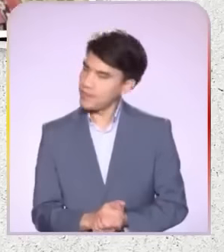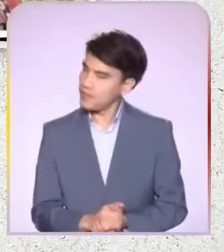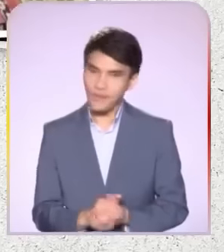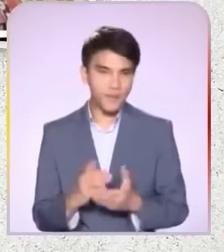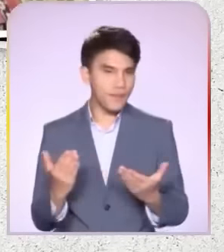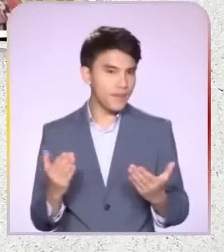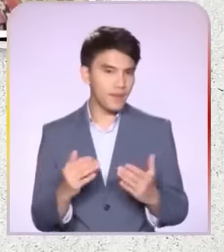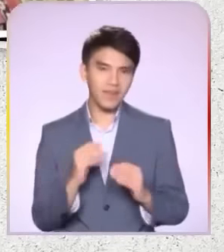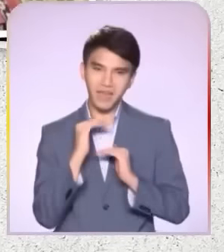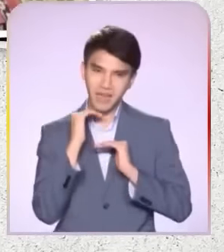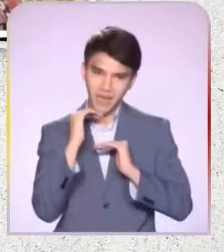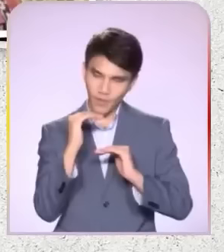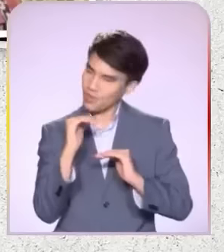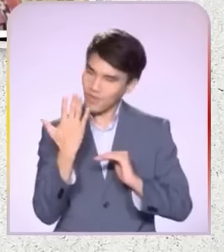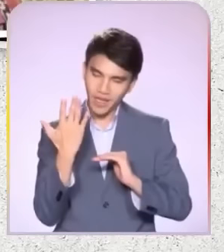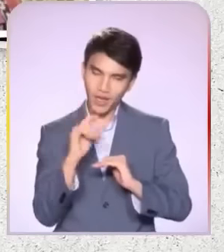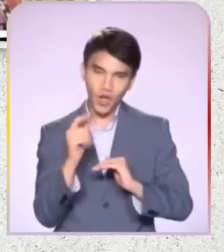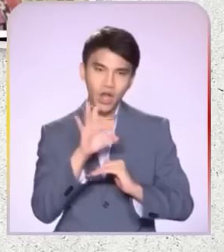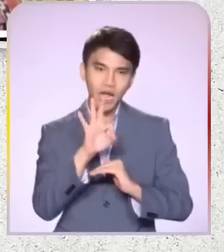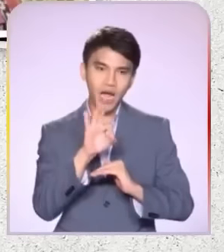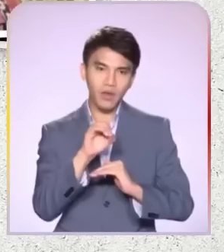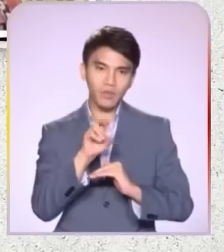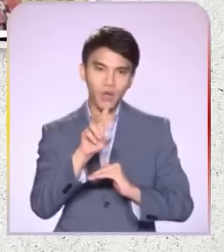92.08% ไม่ถึงตามเกณฑ์ที่กำหนดไว้ที่ต้องเป็นทองคำ